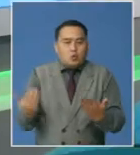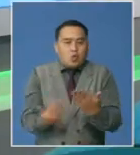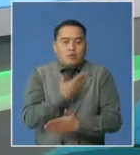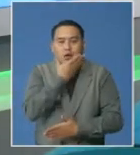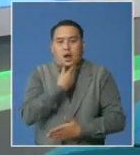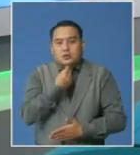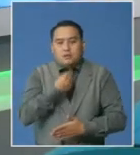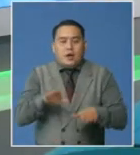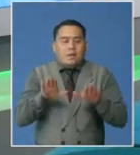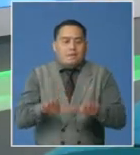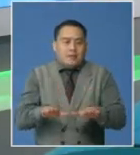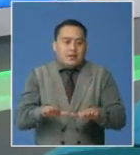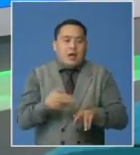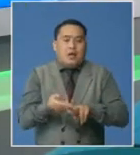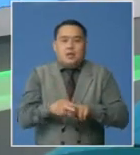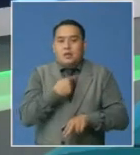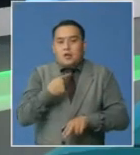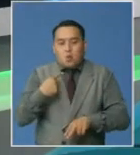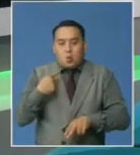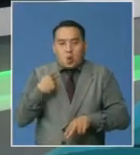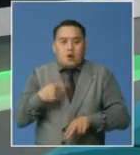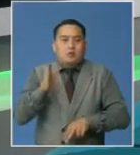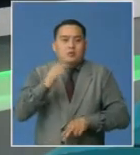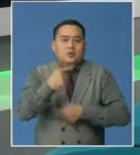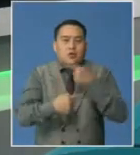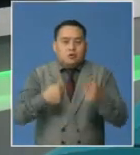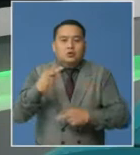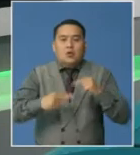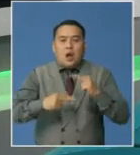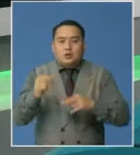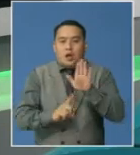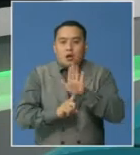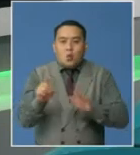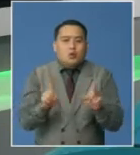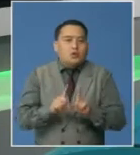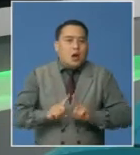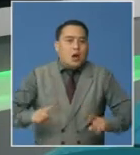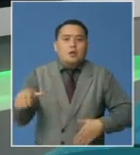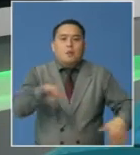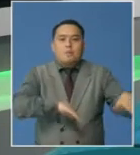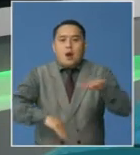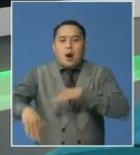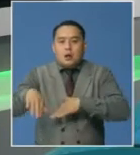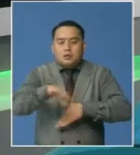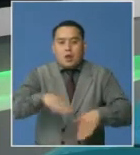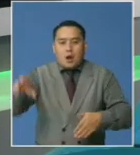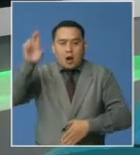новая достопримечательность. В областном центре со следующего года начнется строительство уникального крытого бассейна в